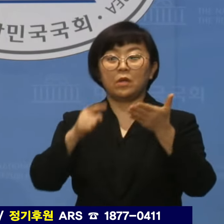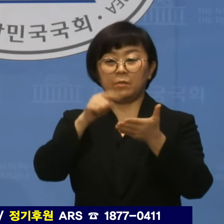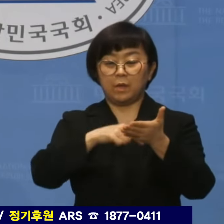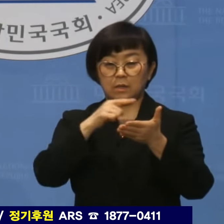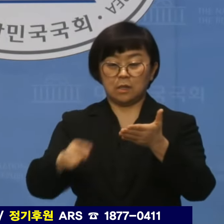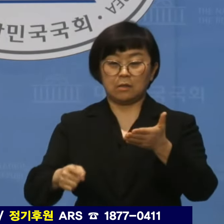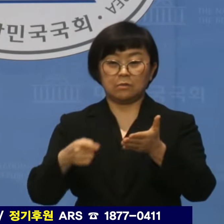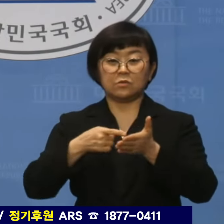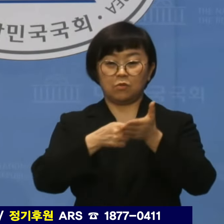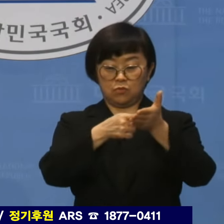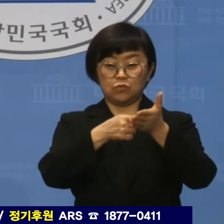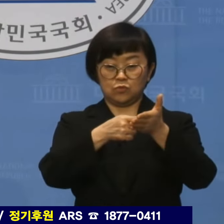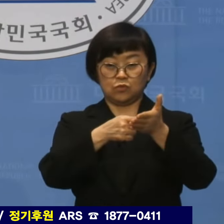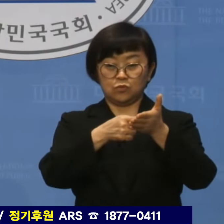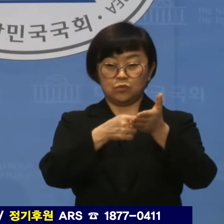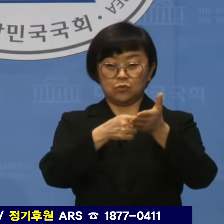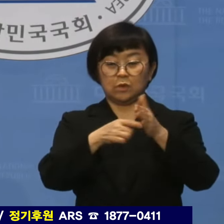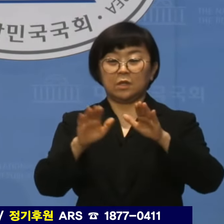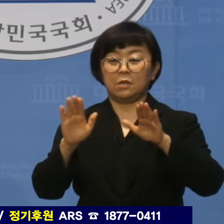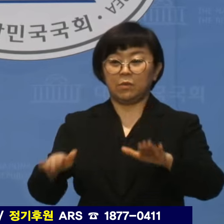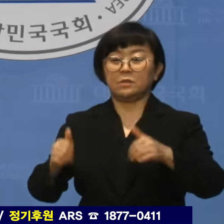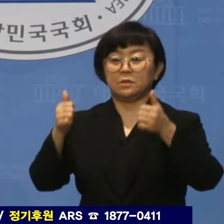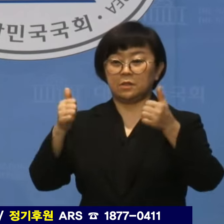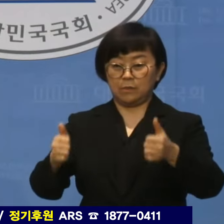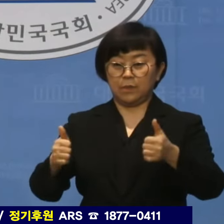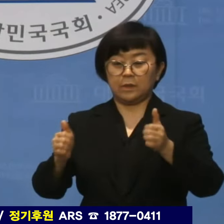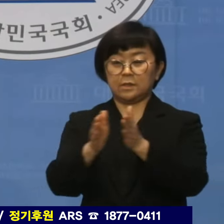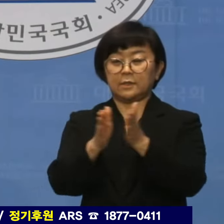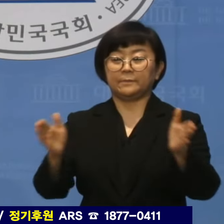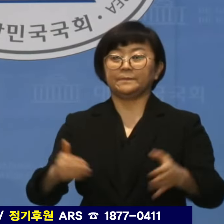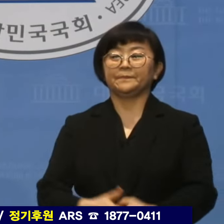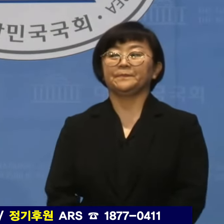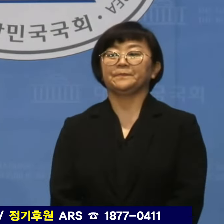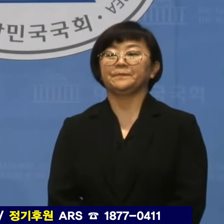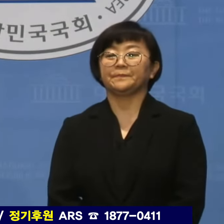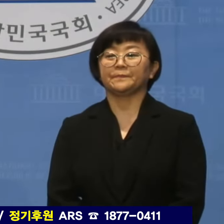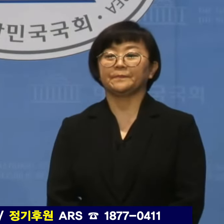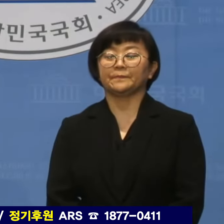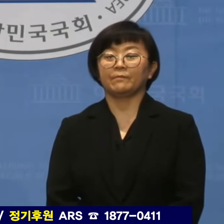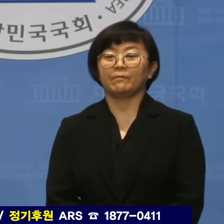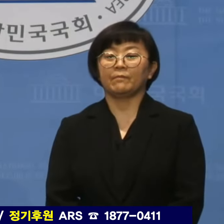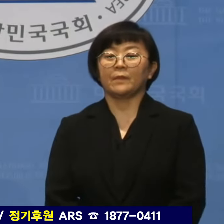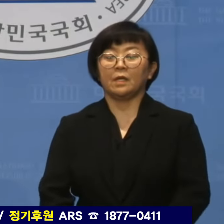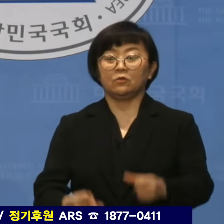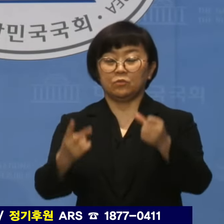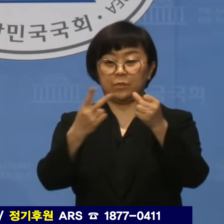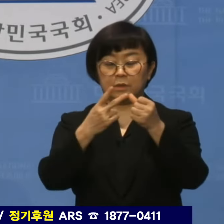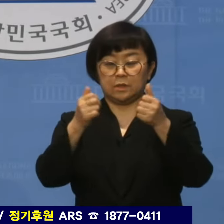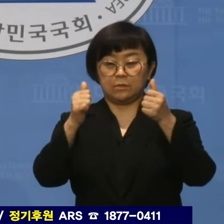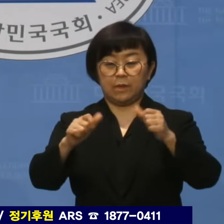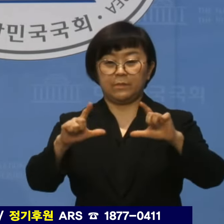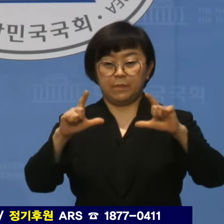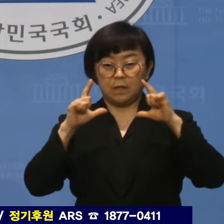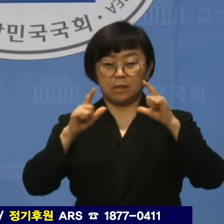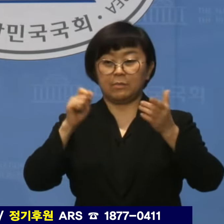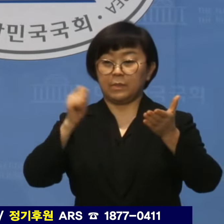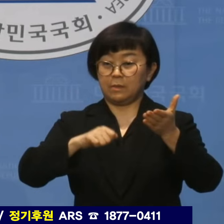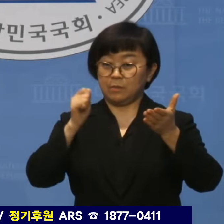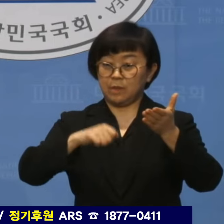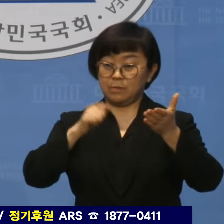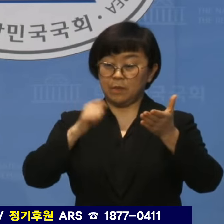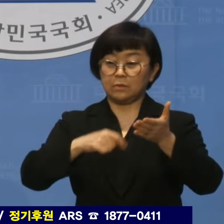손해배상 청구 소송을 제기한 것이 이번 재판의 시작이었습니다. 2심 재판부 판결